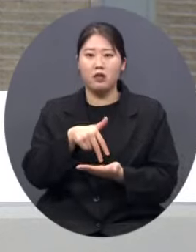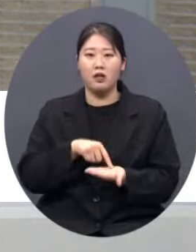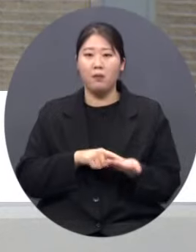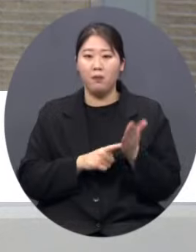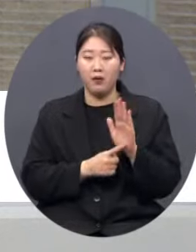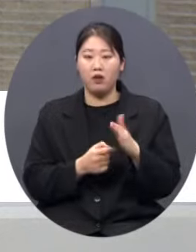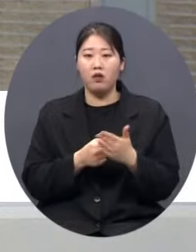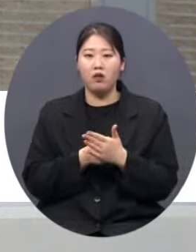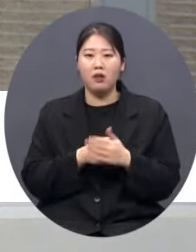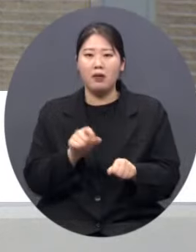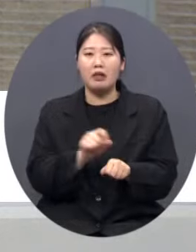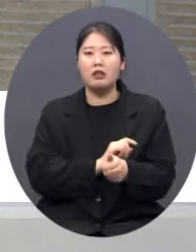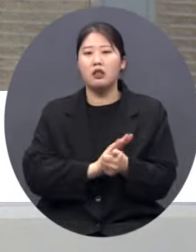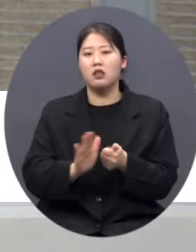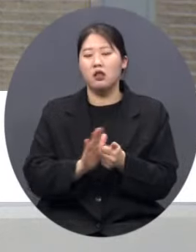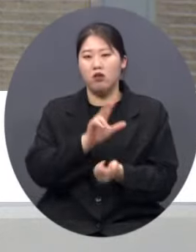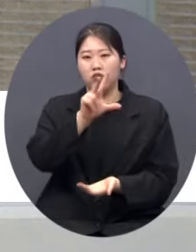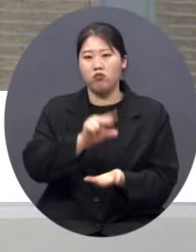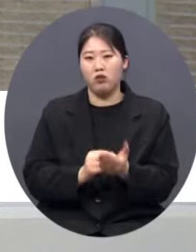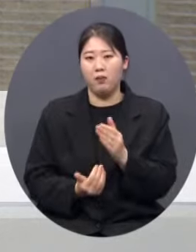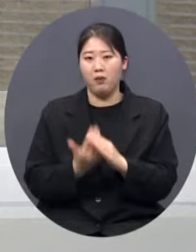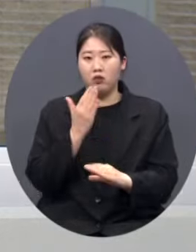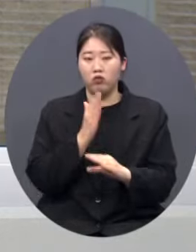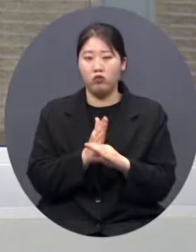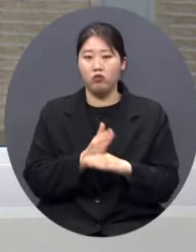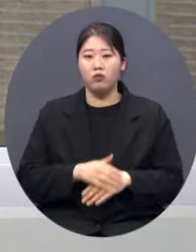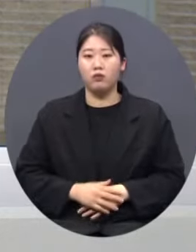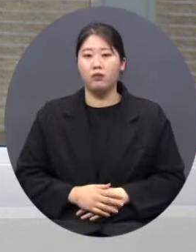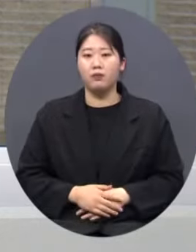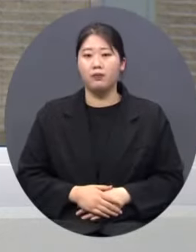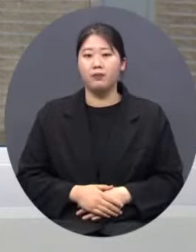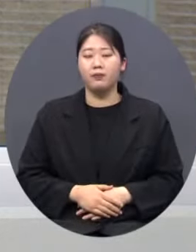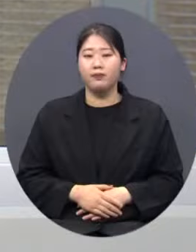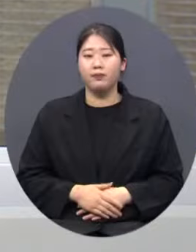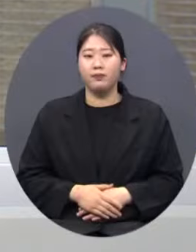밝히면서이 특해 논란이 커지고 있습니다 조인호